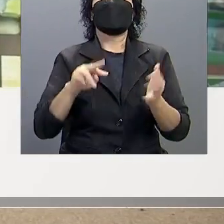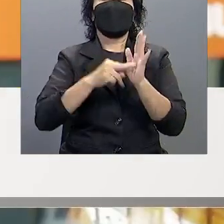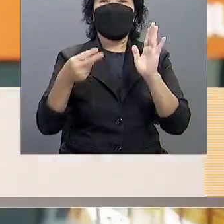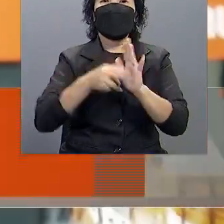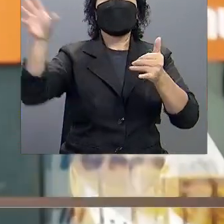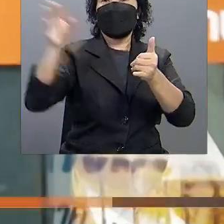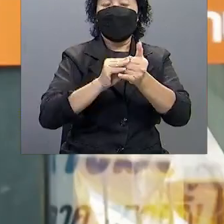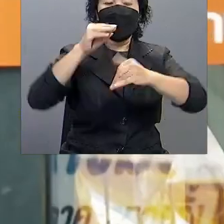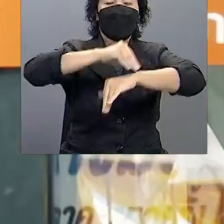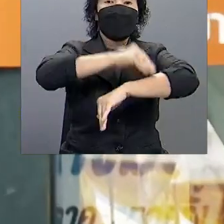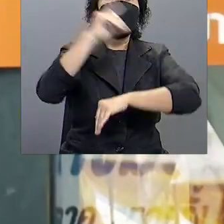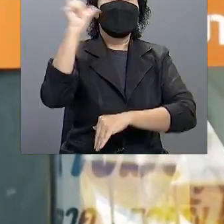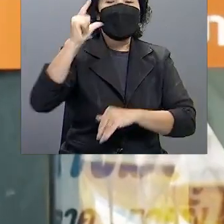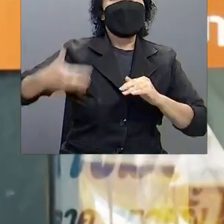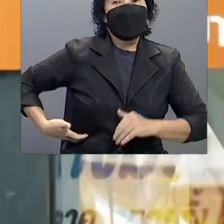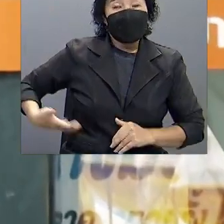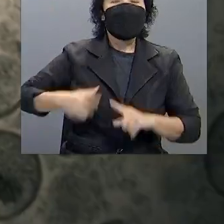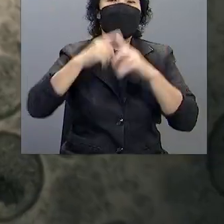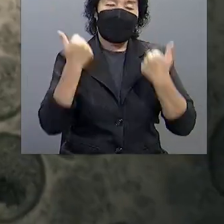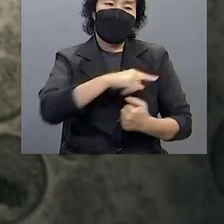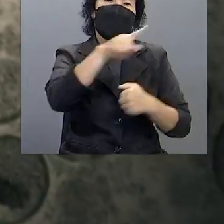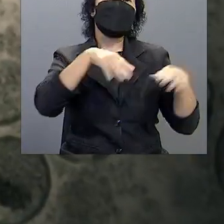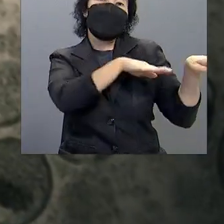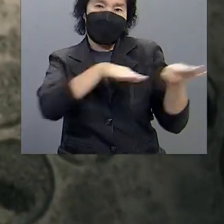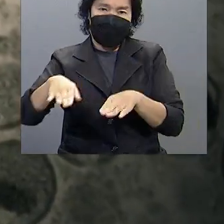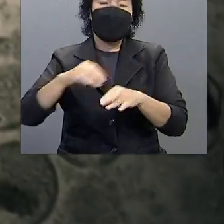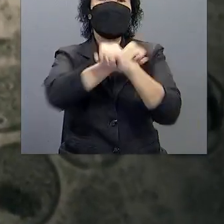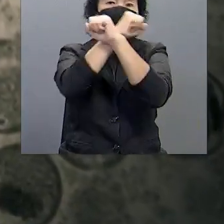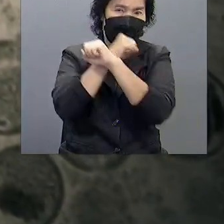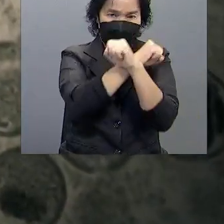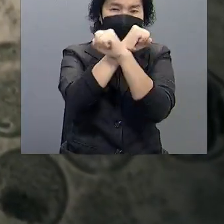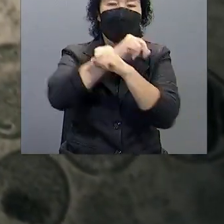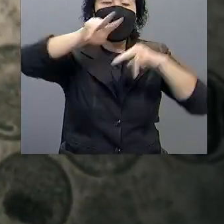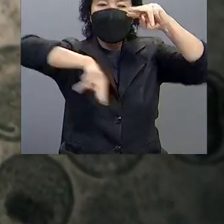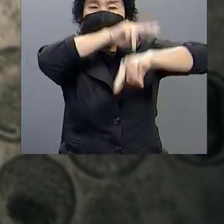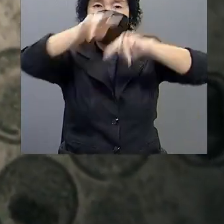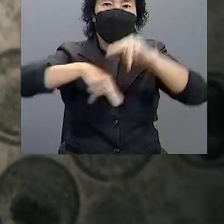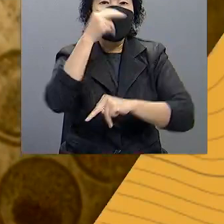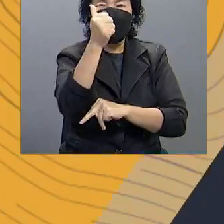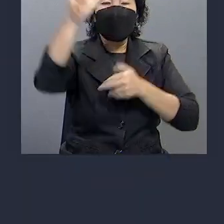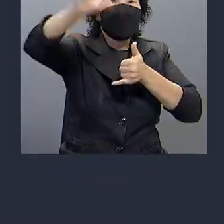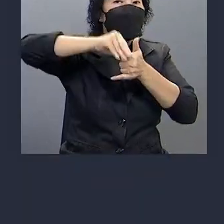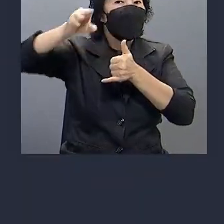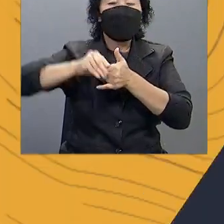ราต้องเตรียมพร้อมรับมือและหาทางป้องกันควบคุมการระบาดของโรคนี้อย่างเข้มข้นมากขึ้นแล้วครับ